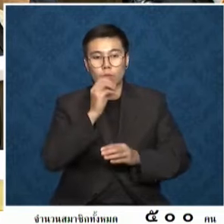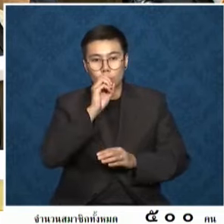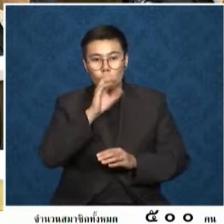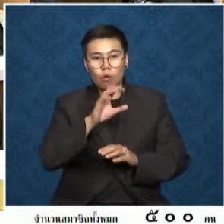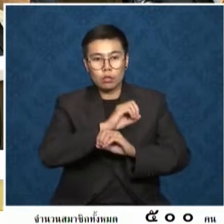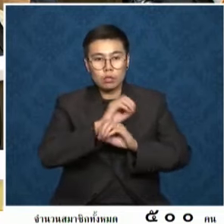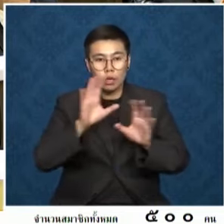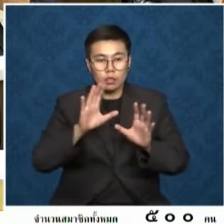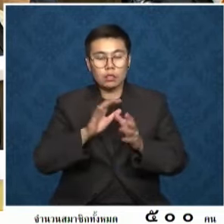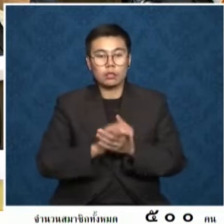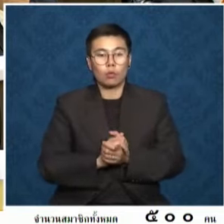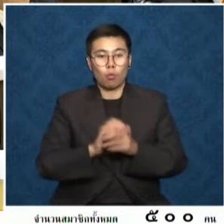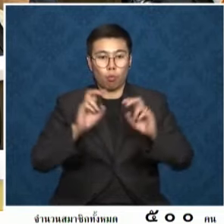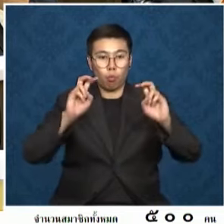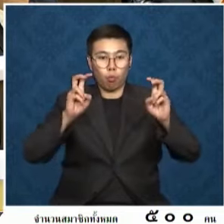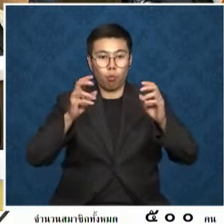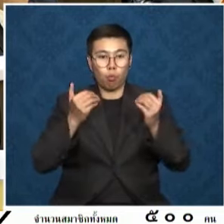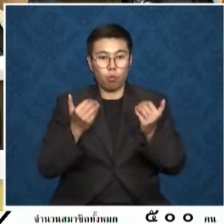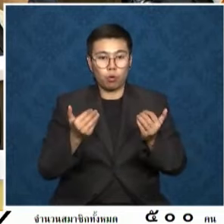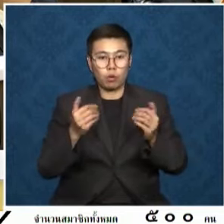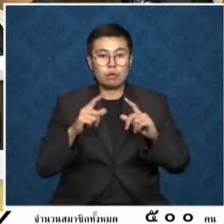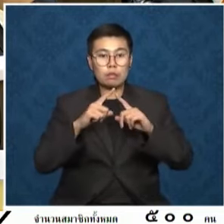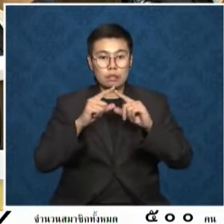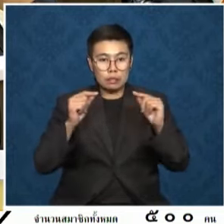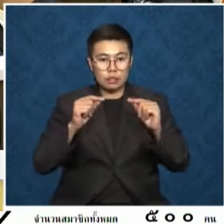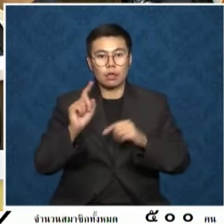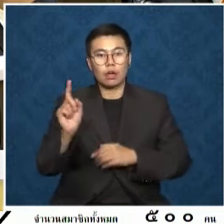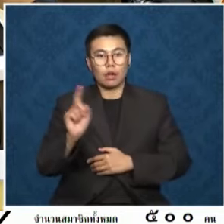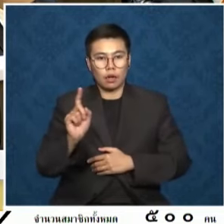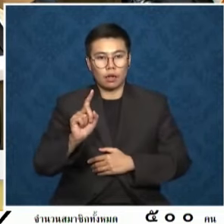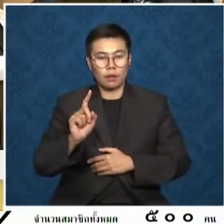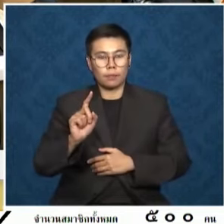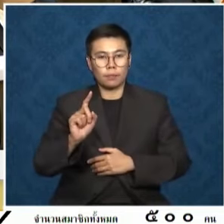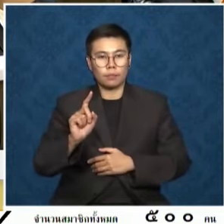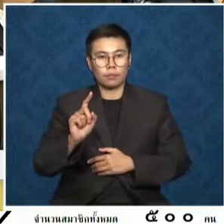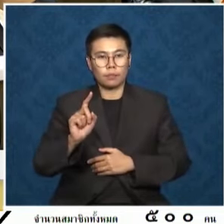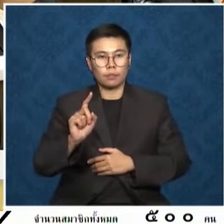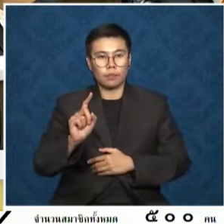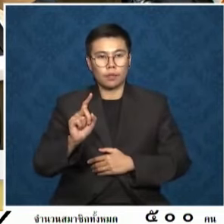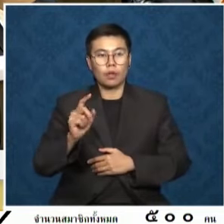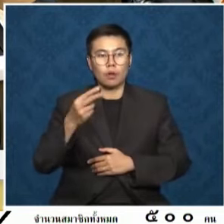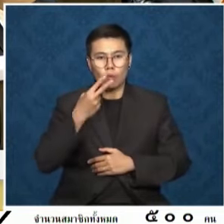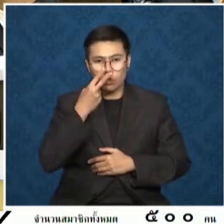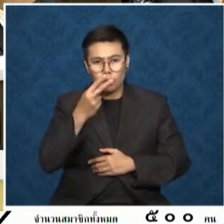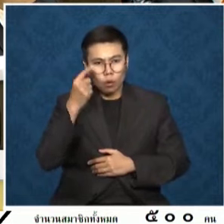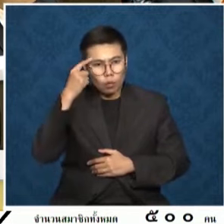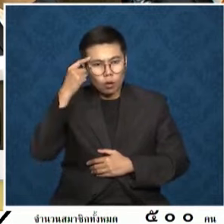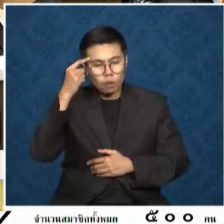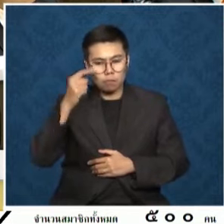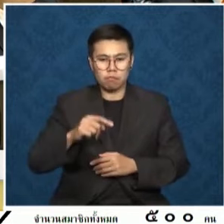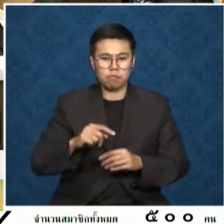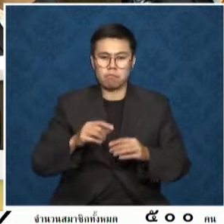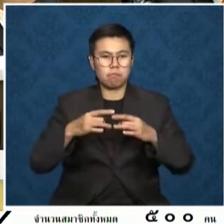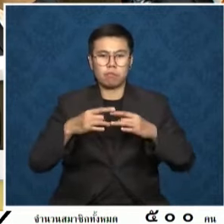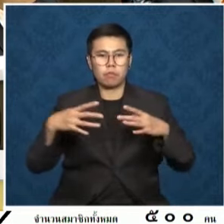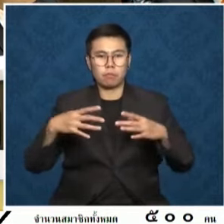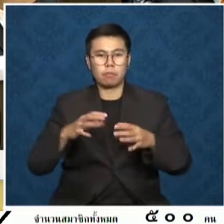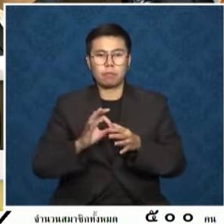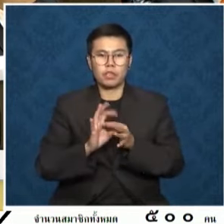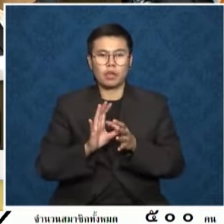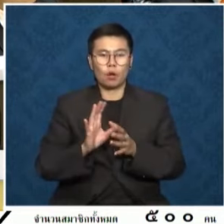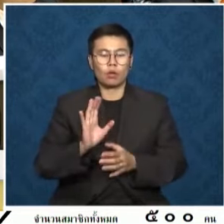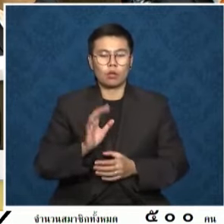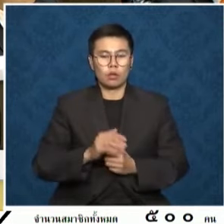ว่ายติเนี่ยระบุถึงเรื่องอะไรบ้างและเรื่องไหนที่อาจจะท่านอาจจะมองว่านอกประเด็นของยตินั้นแต่ยติของท่าน